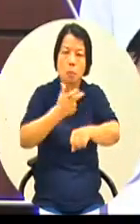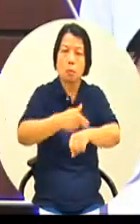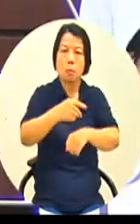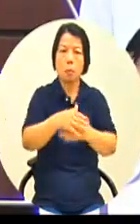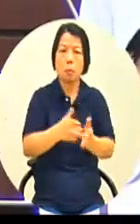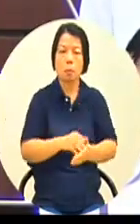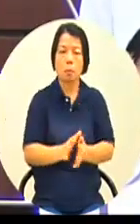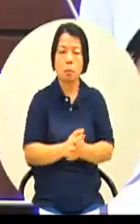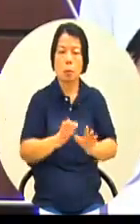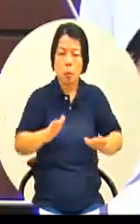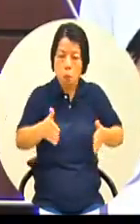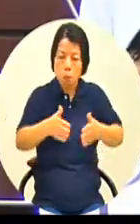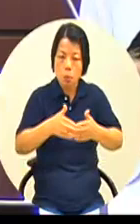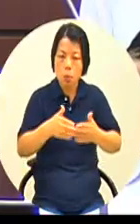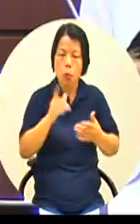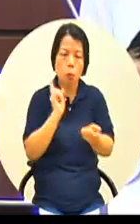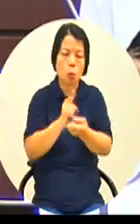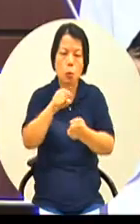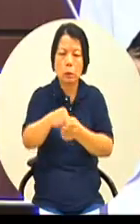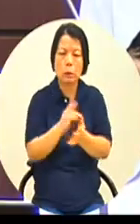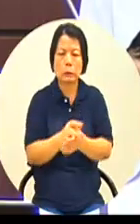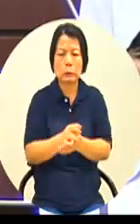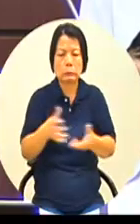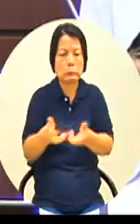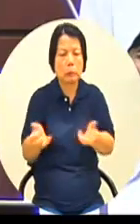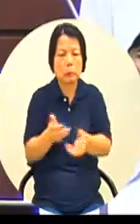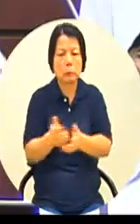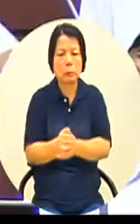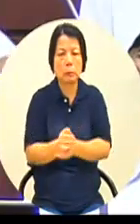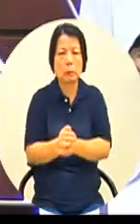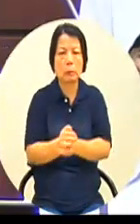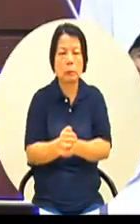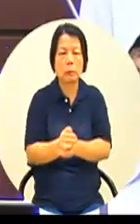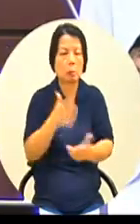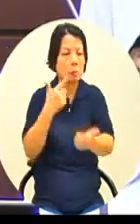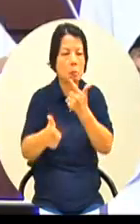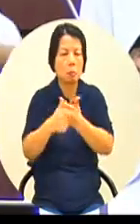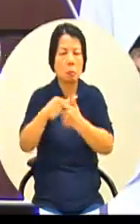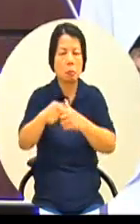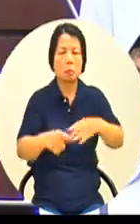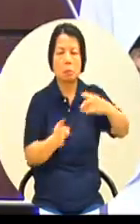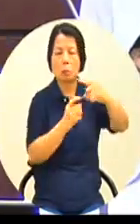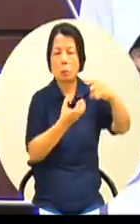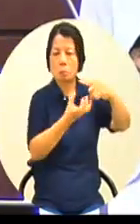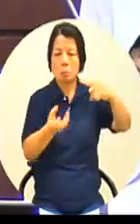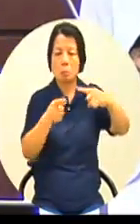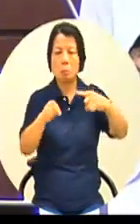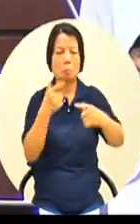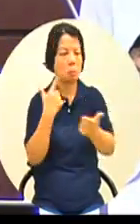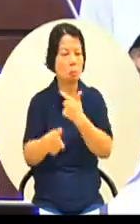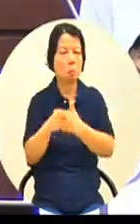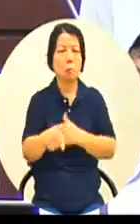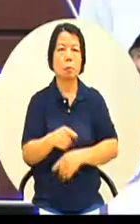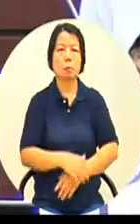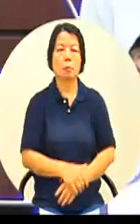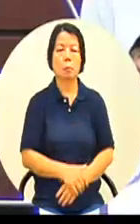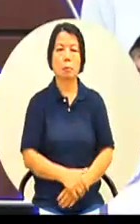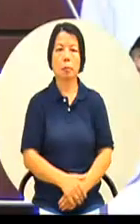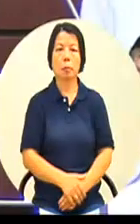较不具开花的利基，所以这个部分目前是不适合做这个缆车的，所以直接跟议员做一个报告。